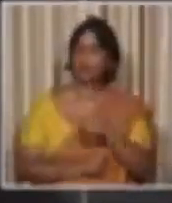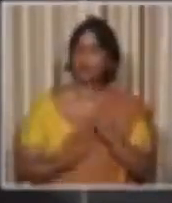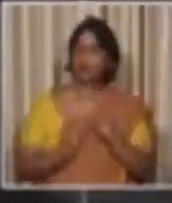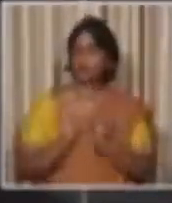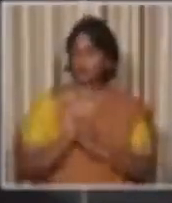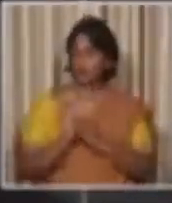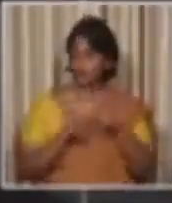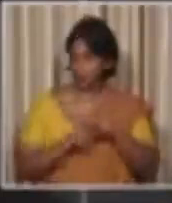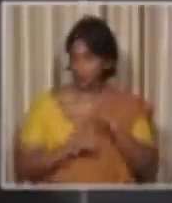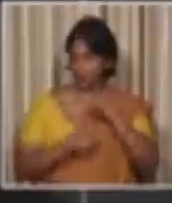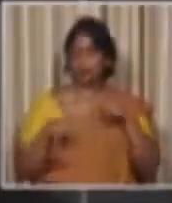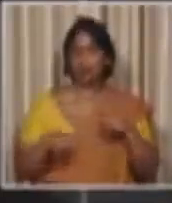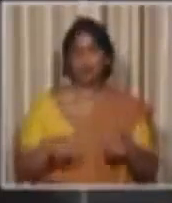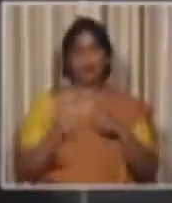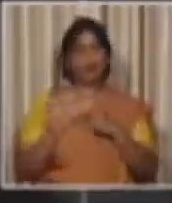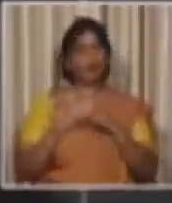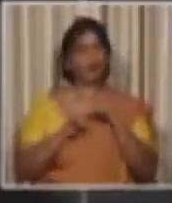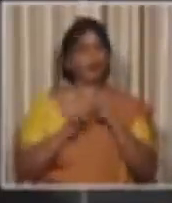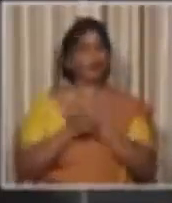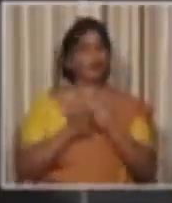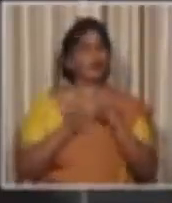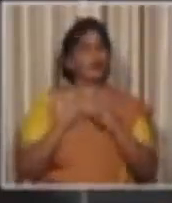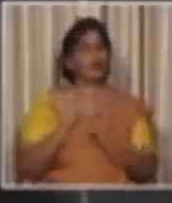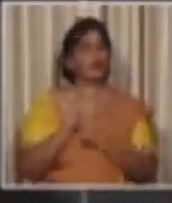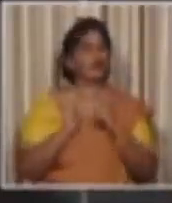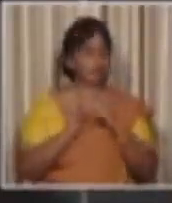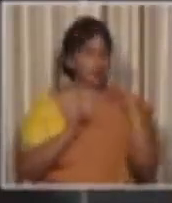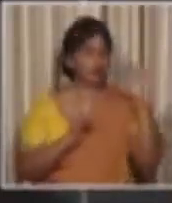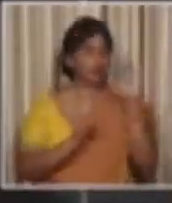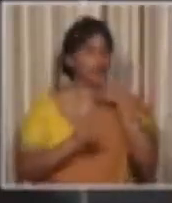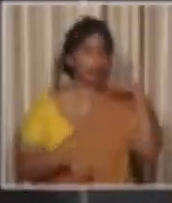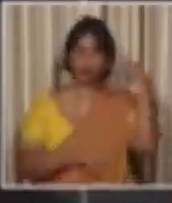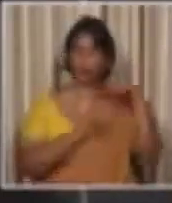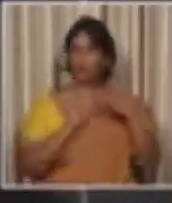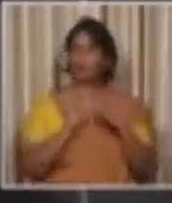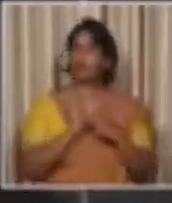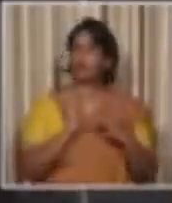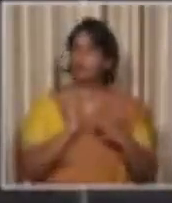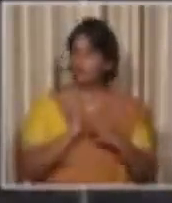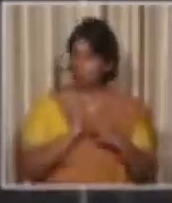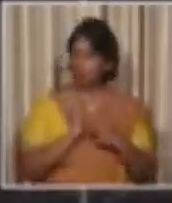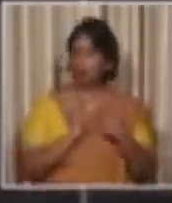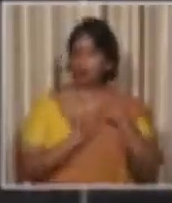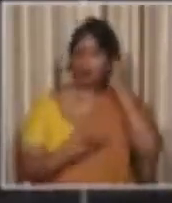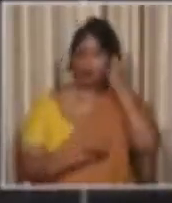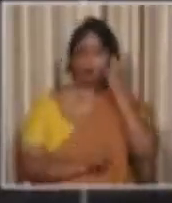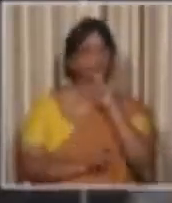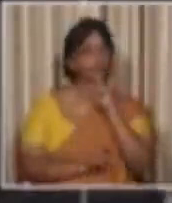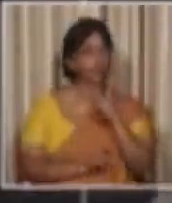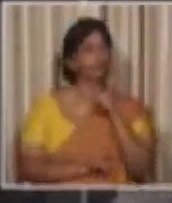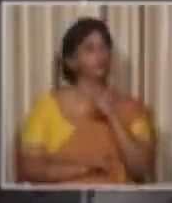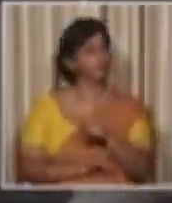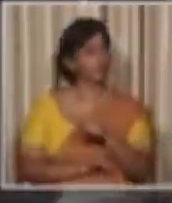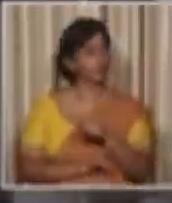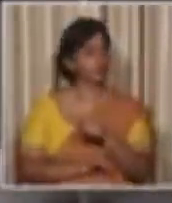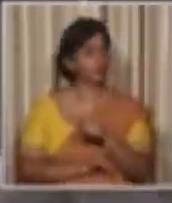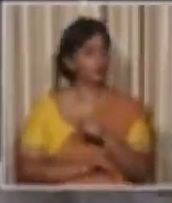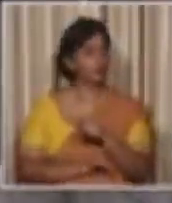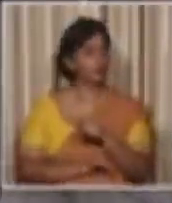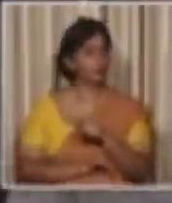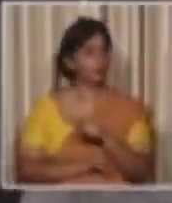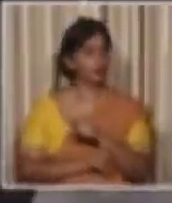සභාවෙම අදානි සමාගමේ සුළං බලාගාර ව්‍යාපෘතිය පිළිබඳව මං යෝජනා කරා එයි